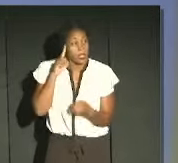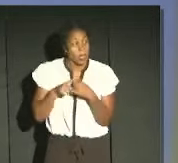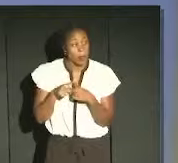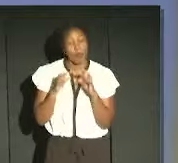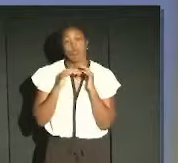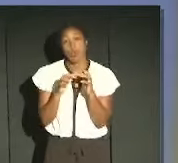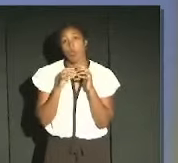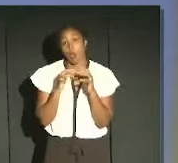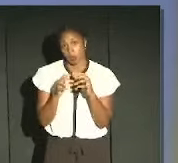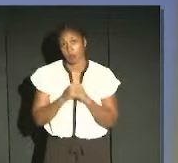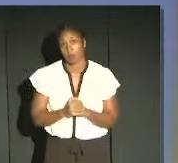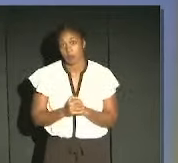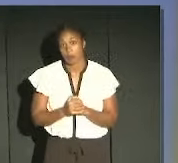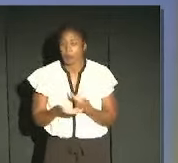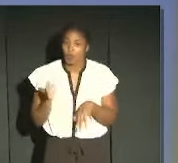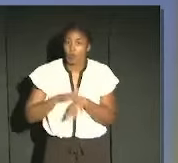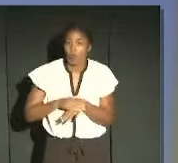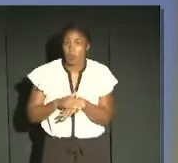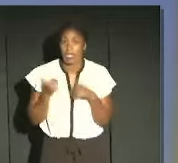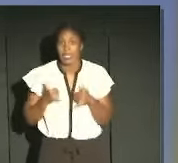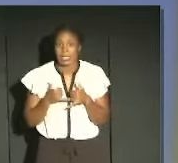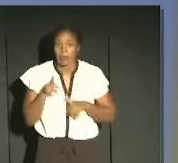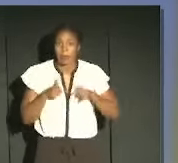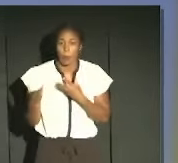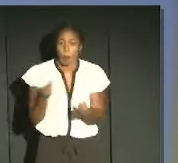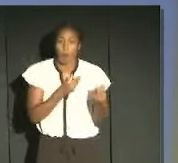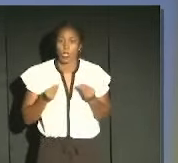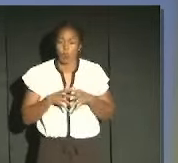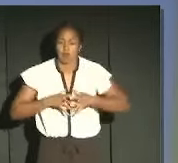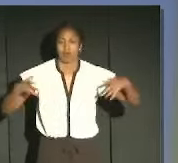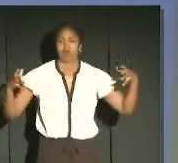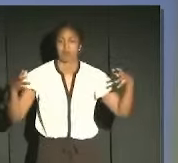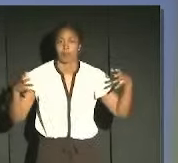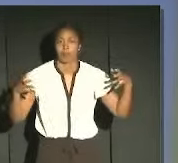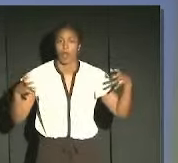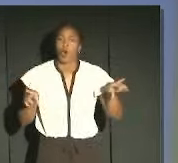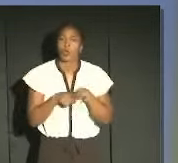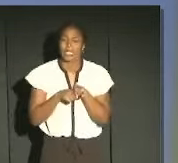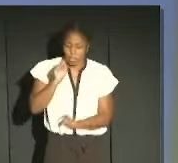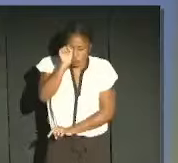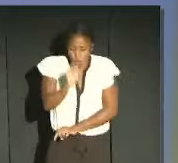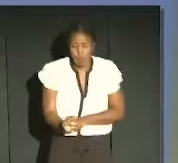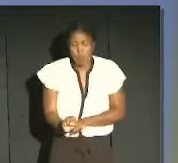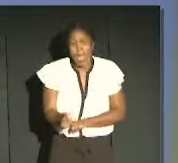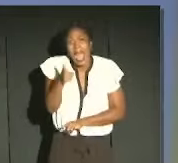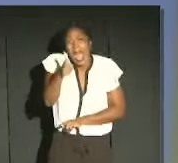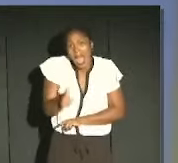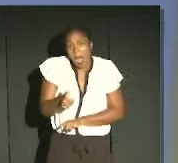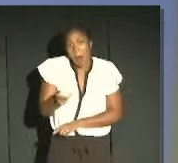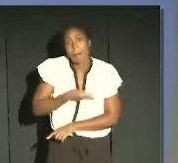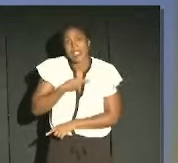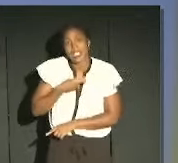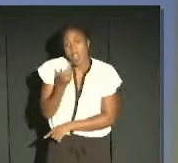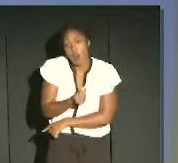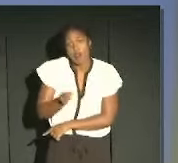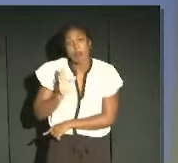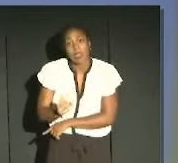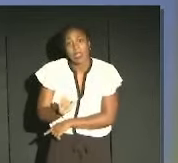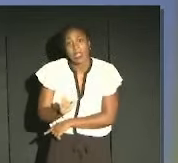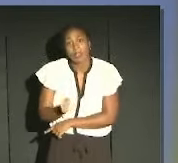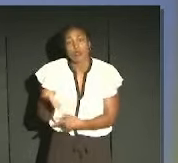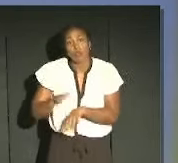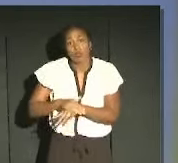c'est-à-dire 380000 habitants l'état de délabrement c'est avoir dans le sud un seul pédiatre pour 100000 habitant